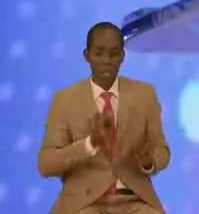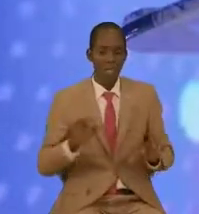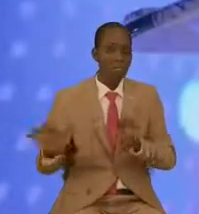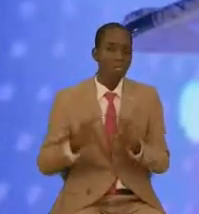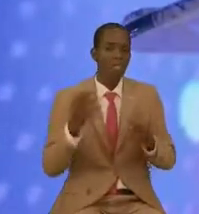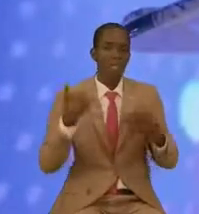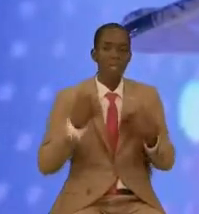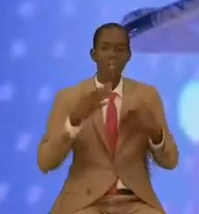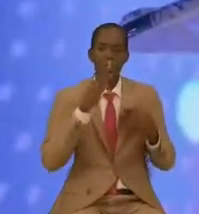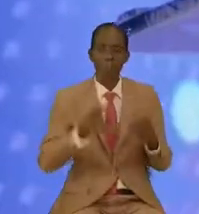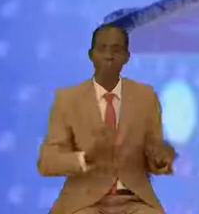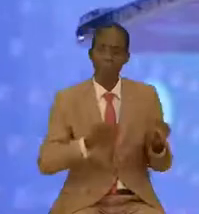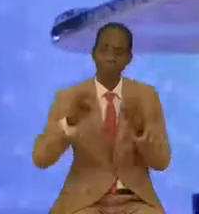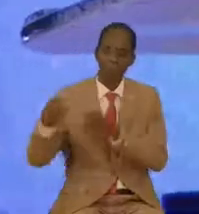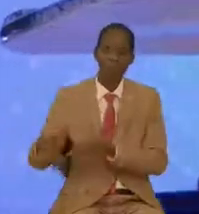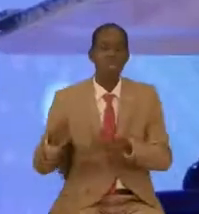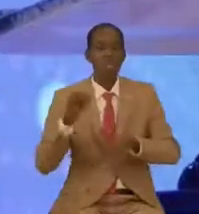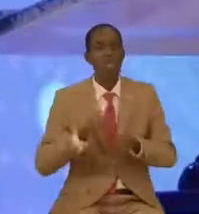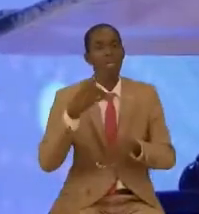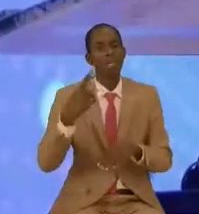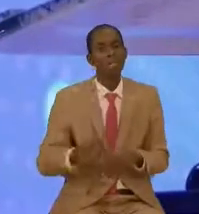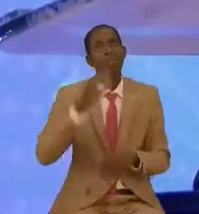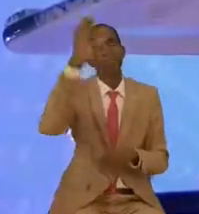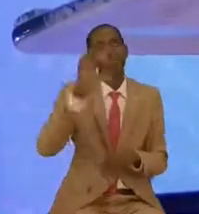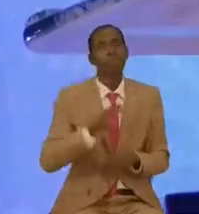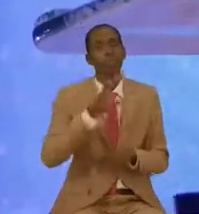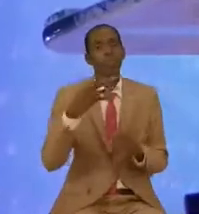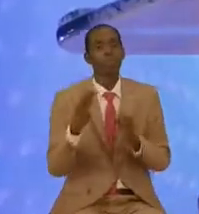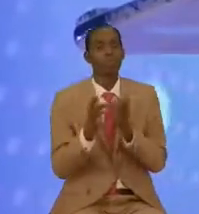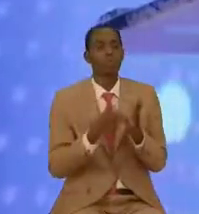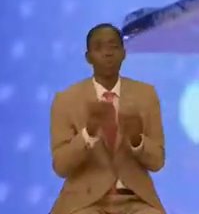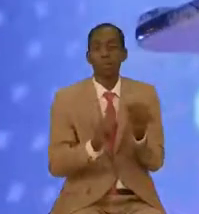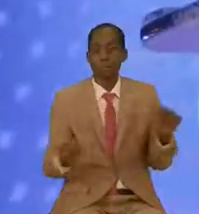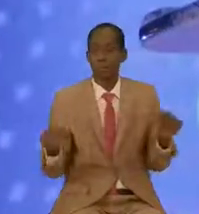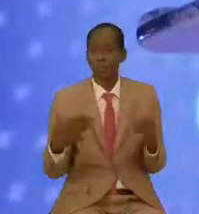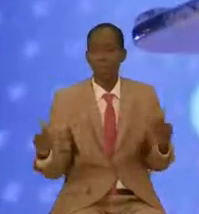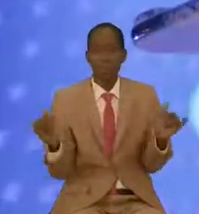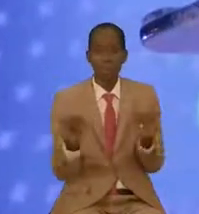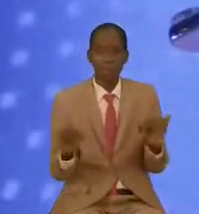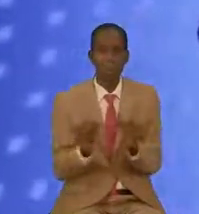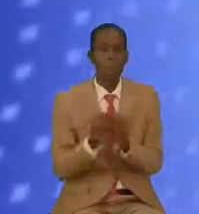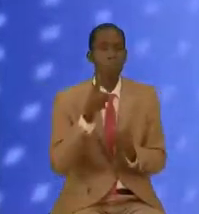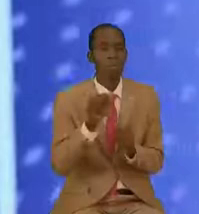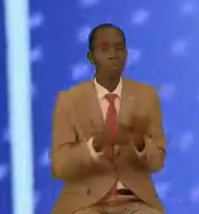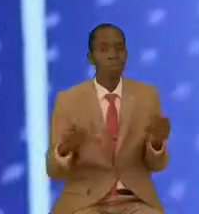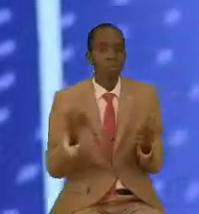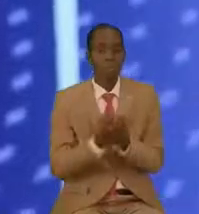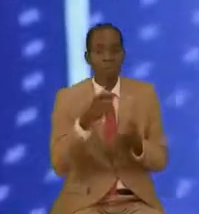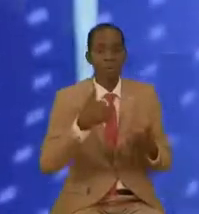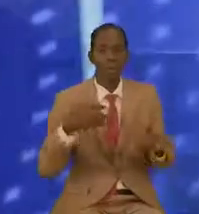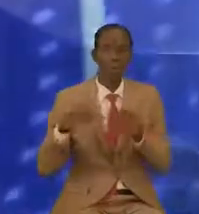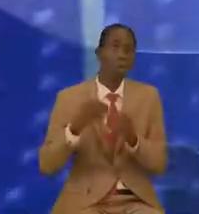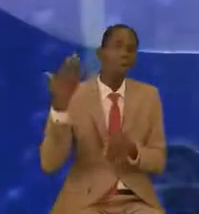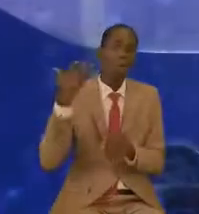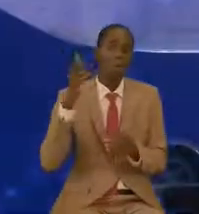a été cloué à la croix de Christ. La même chose avec vous. Tout ce que vous avez fait dans le passé, vous combinez, vous